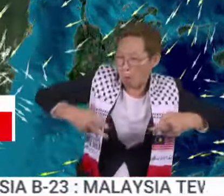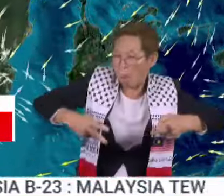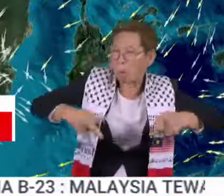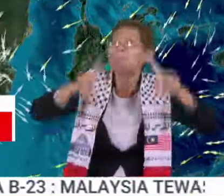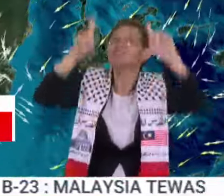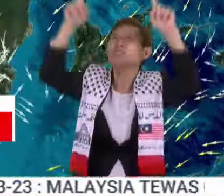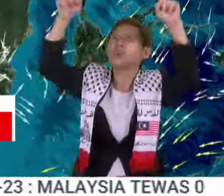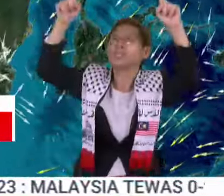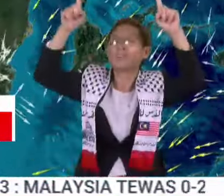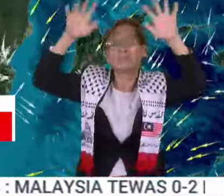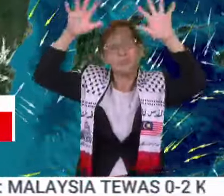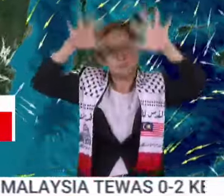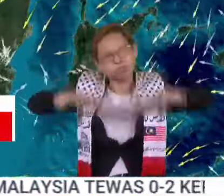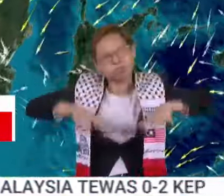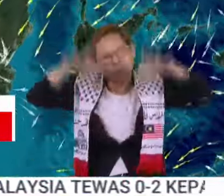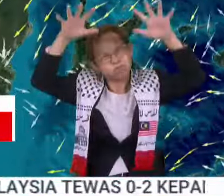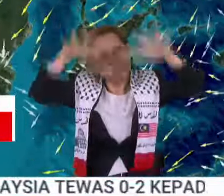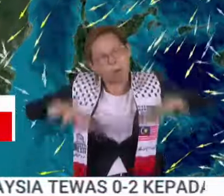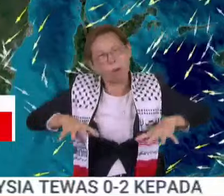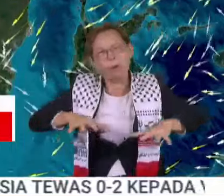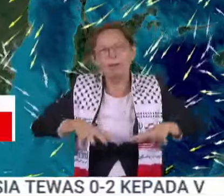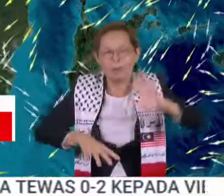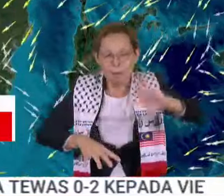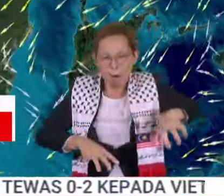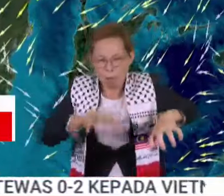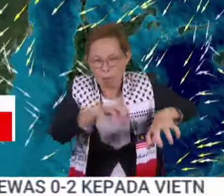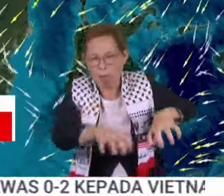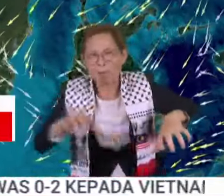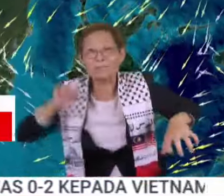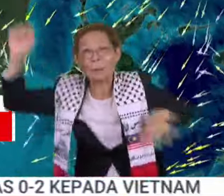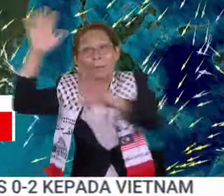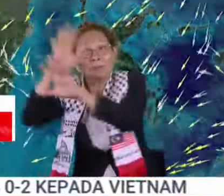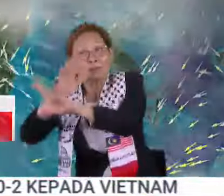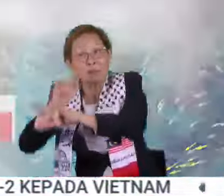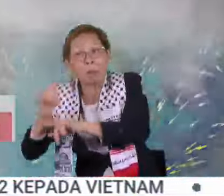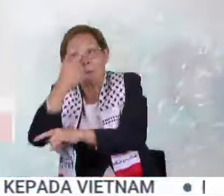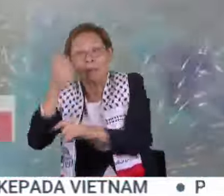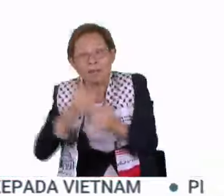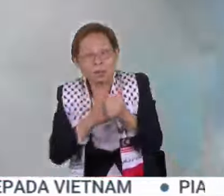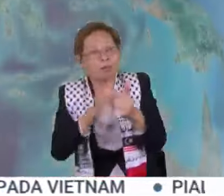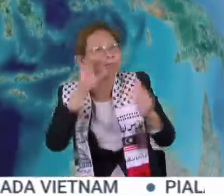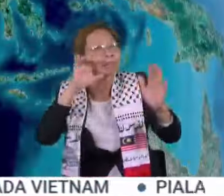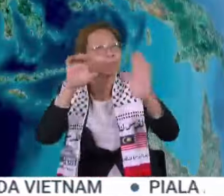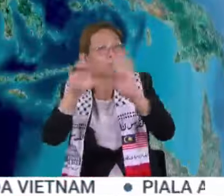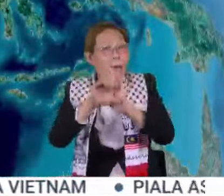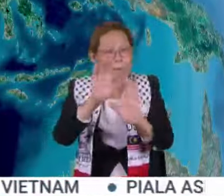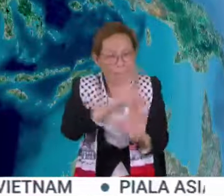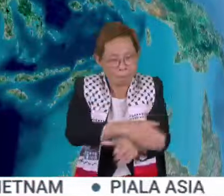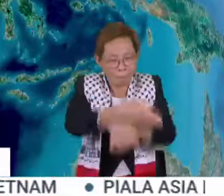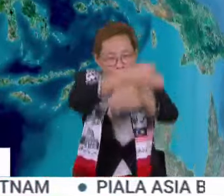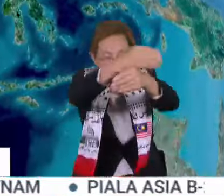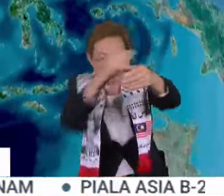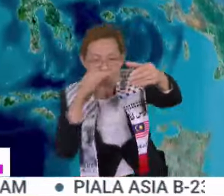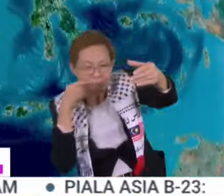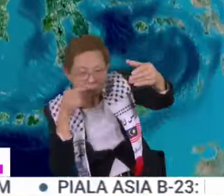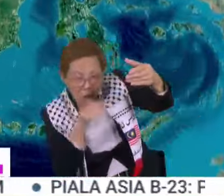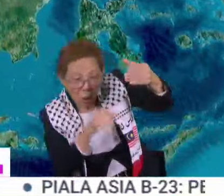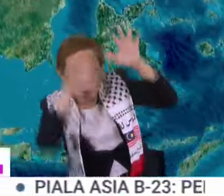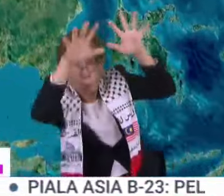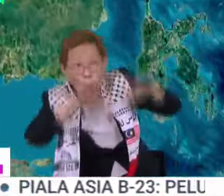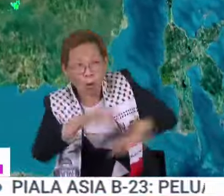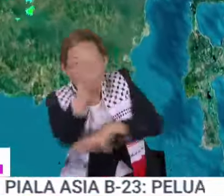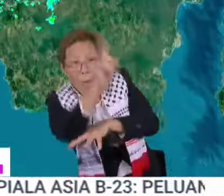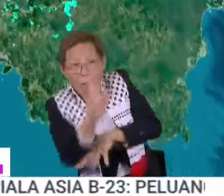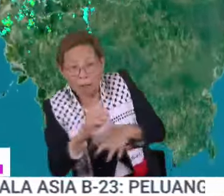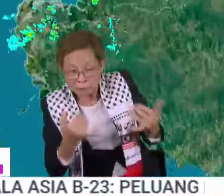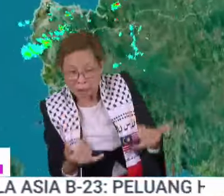keadaan cuaca yang agak lembap di kawasan berkenaan. Berdasarkan paparan imej kemeradar terkini, hujan berserta